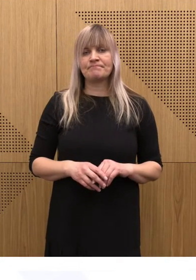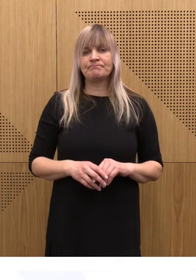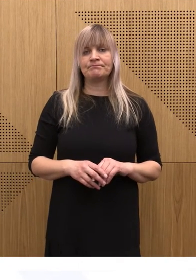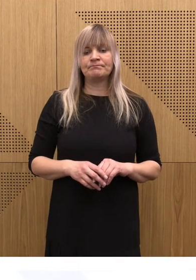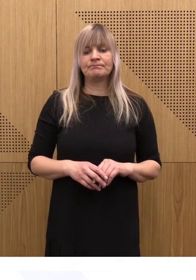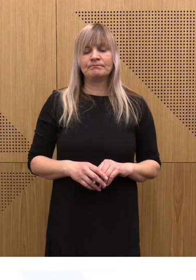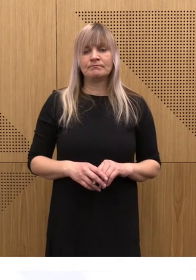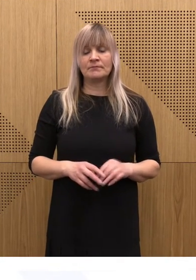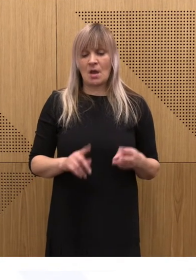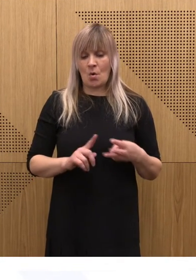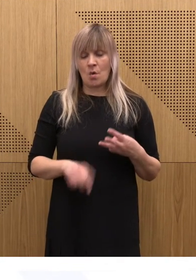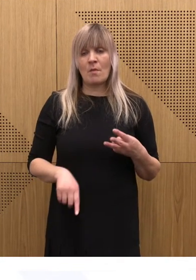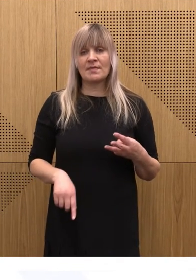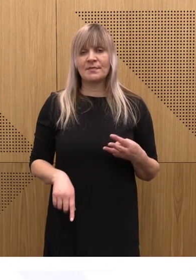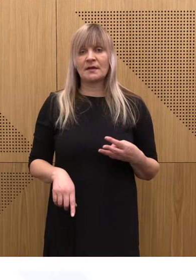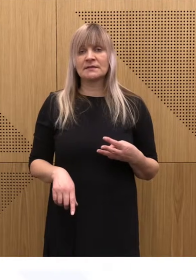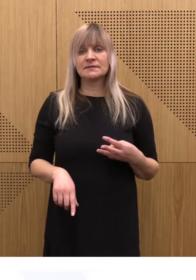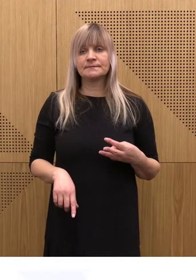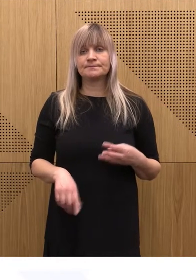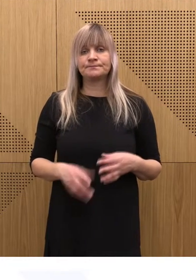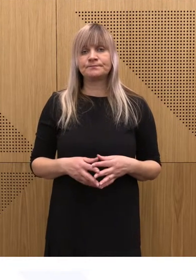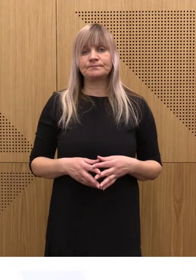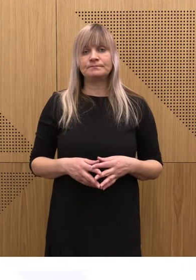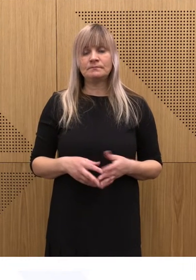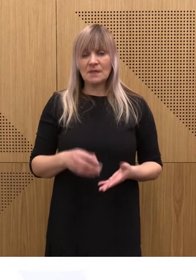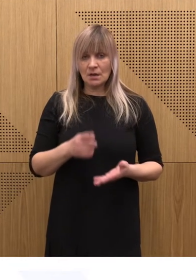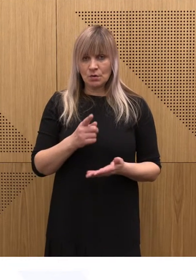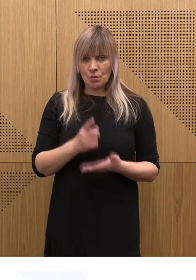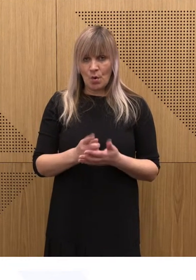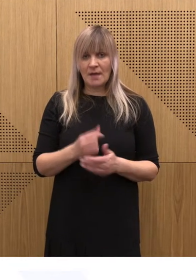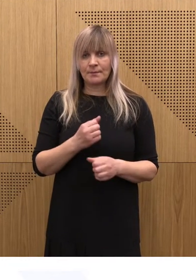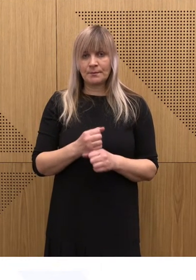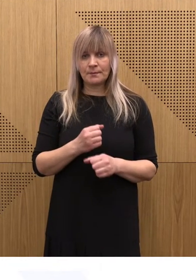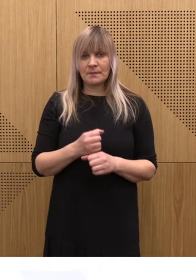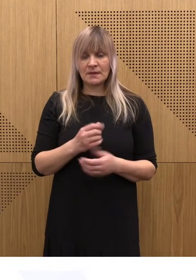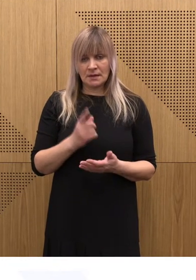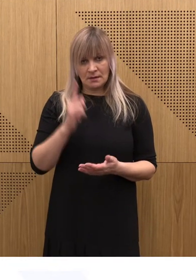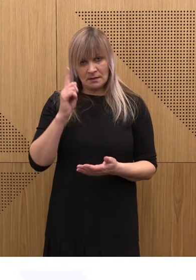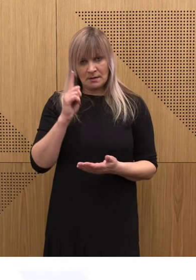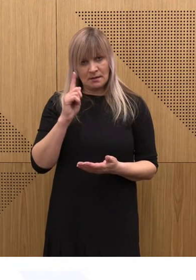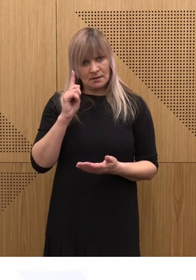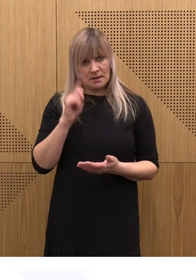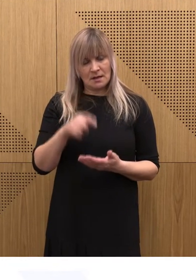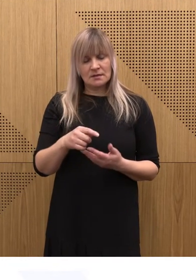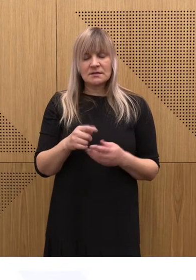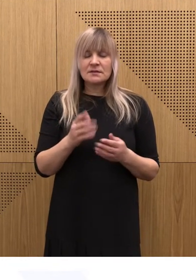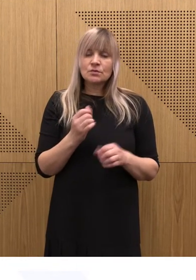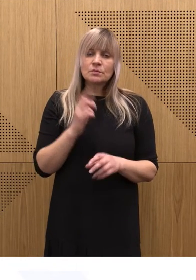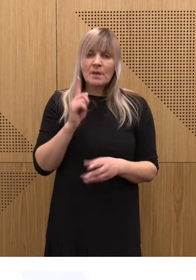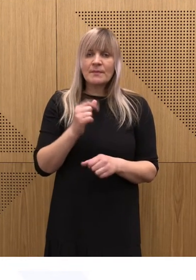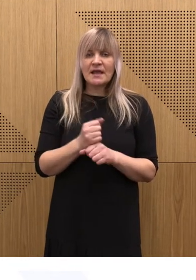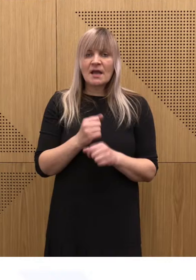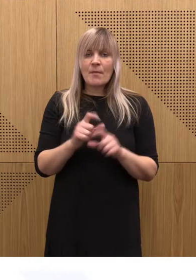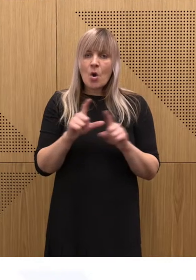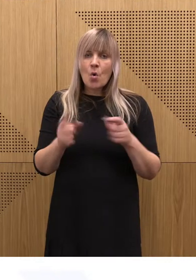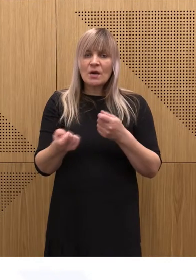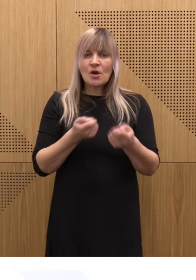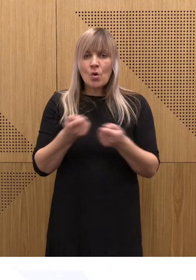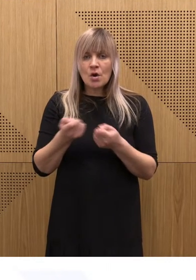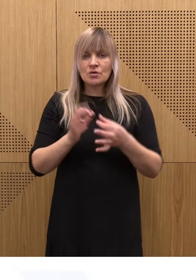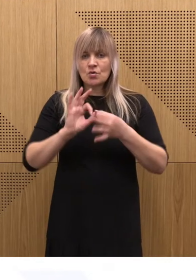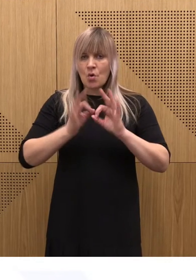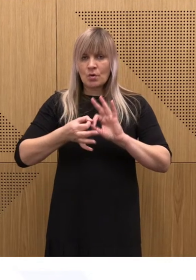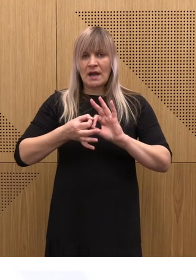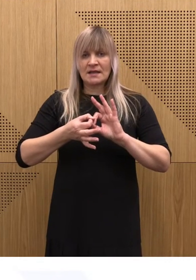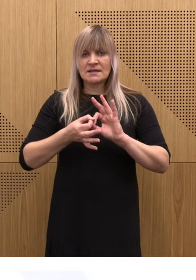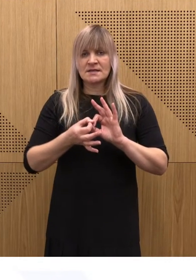ja punkt kolm on see, et tuleb teha ka seda, mis on ka kooli korralduslikult kõige konkreetsem ja ma